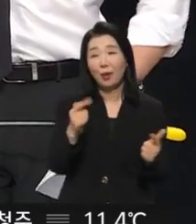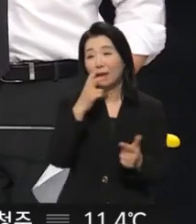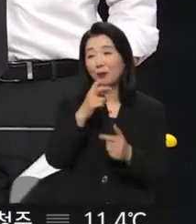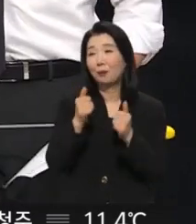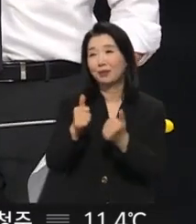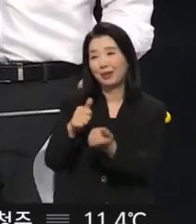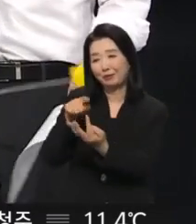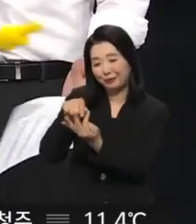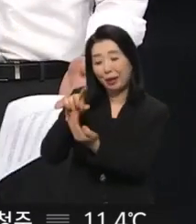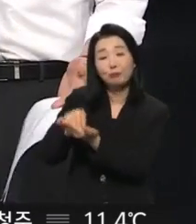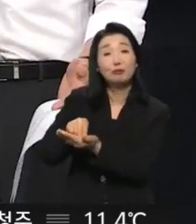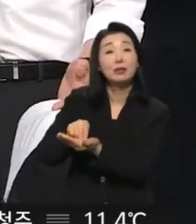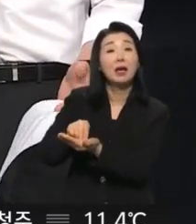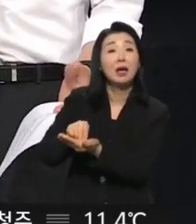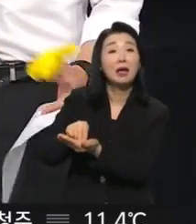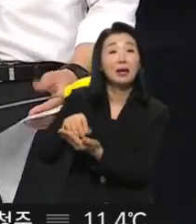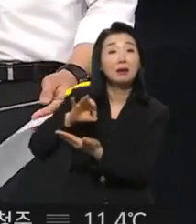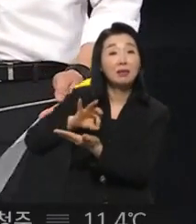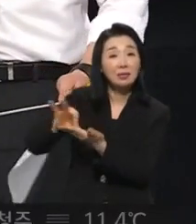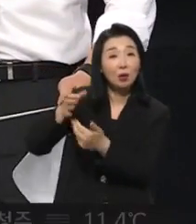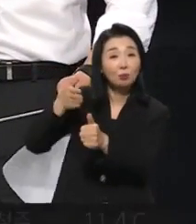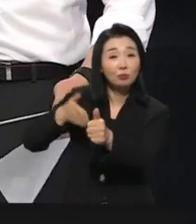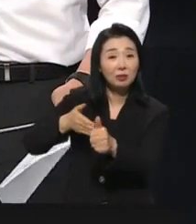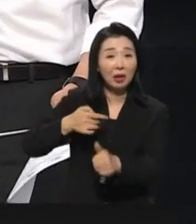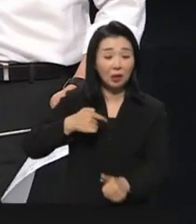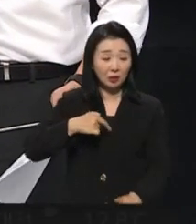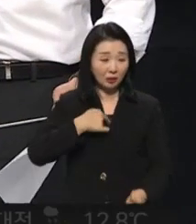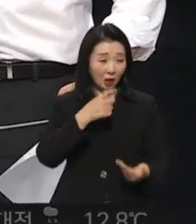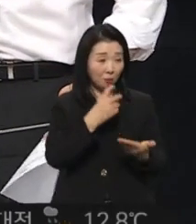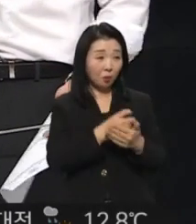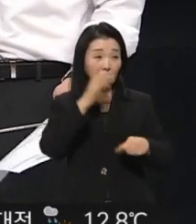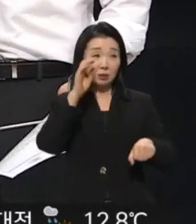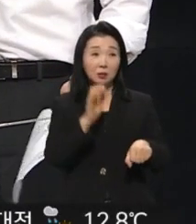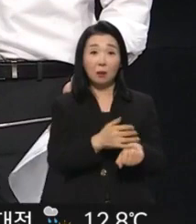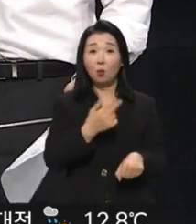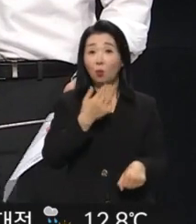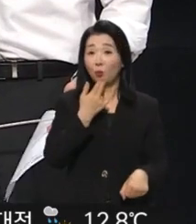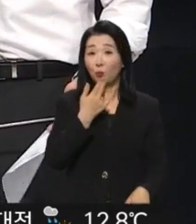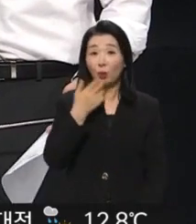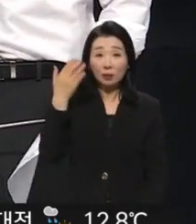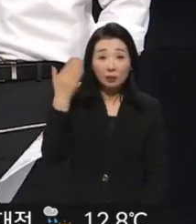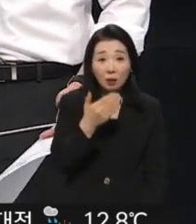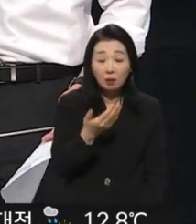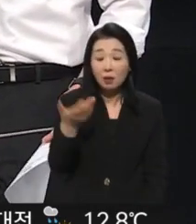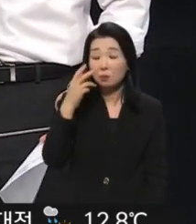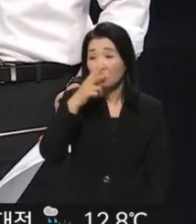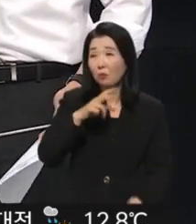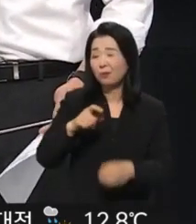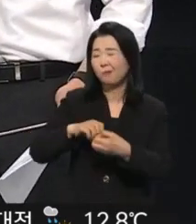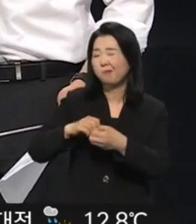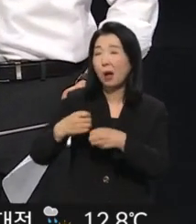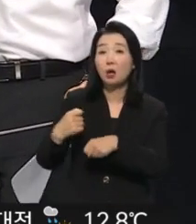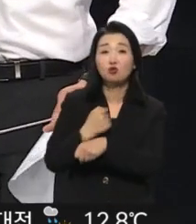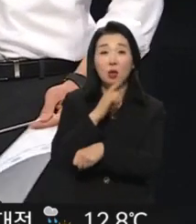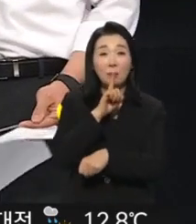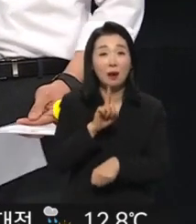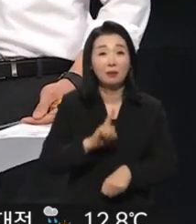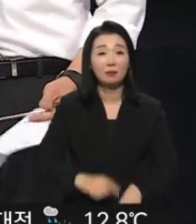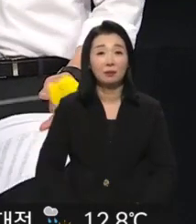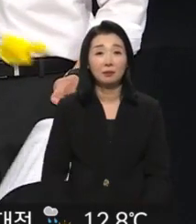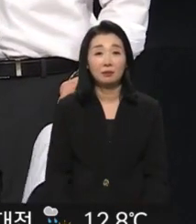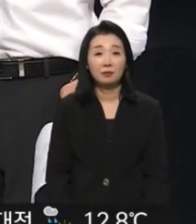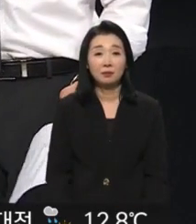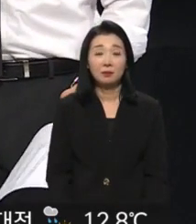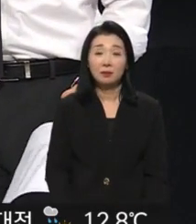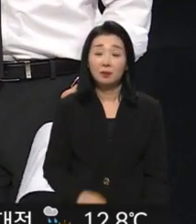주문을 했죠. 그러니까 자신이 사법적으로 잘못을 저지른 게 없음에도 검찰이 조작 수사를 벌이고 있다는 항변인데요.